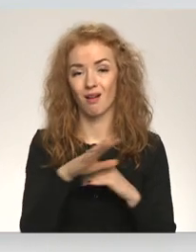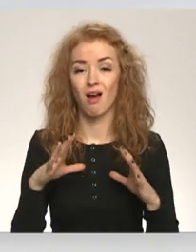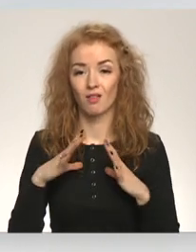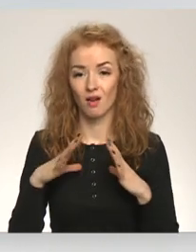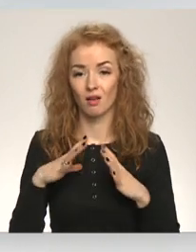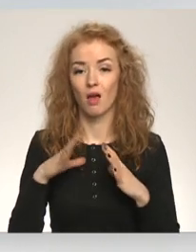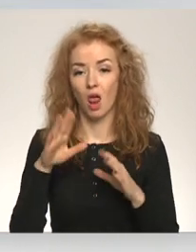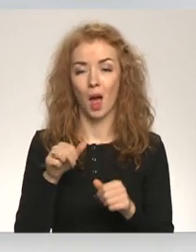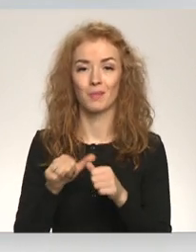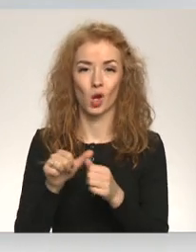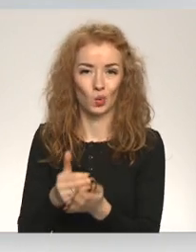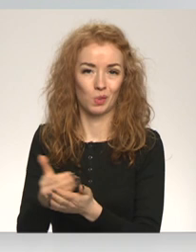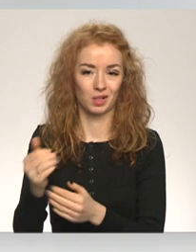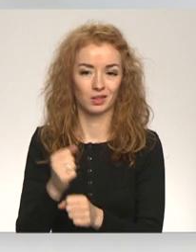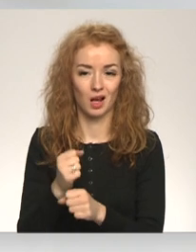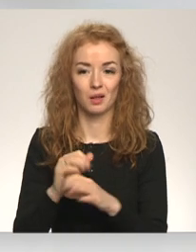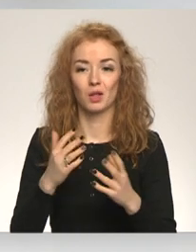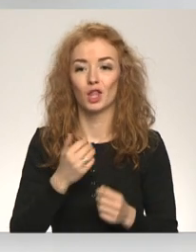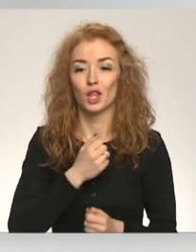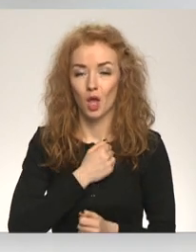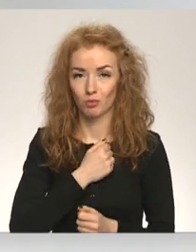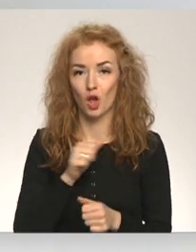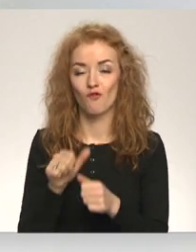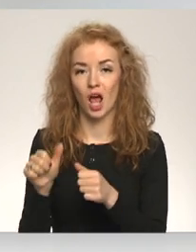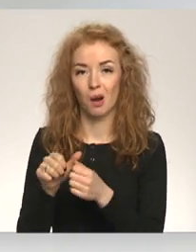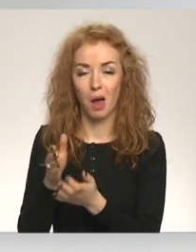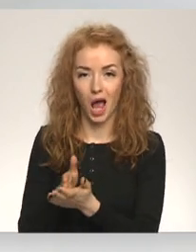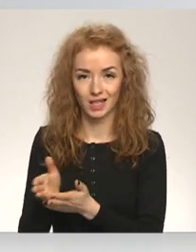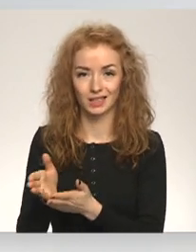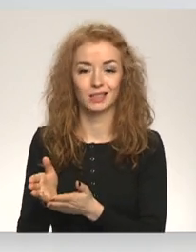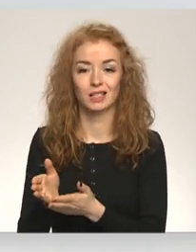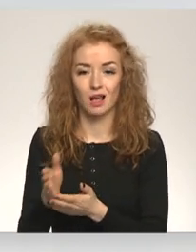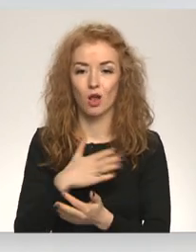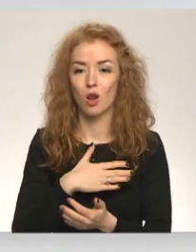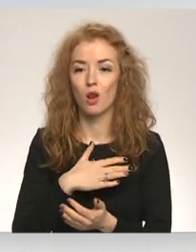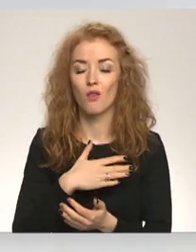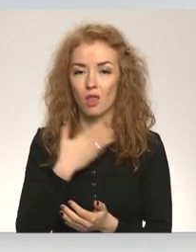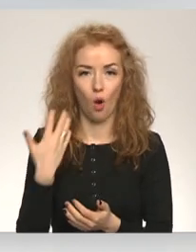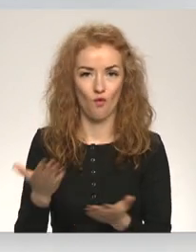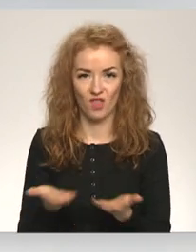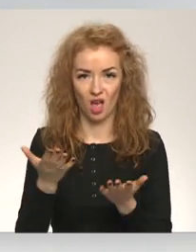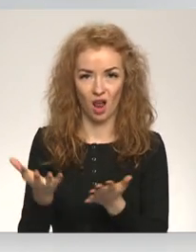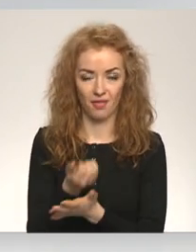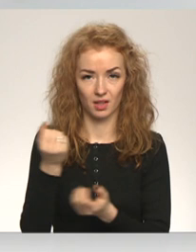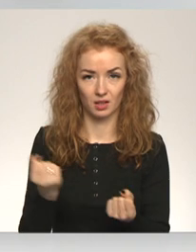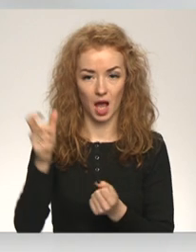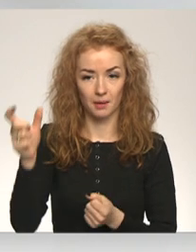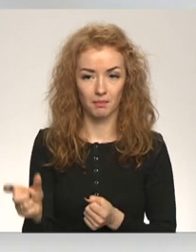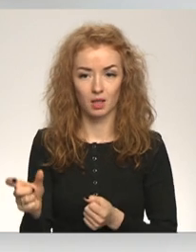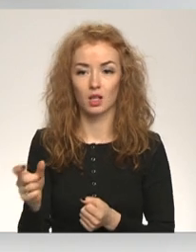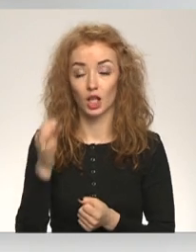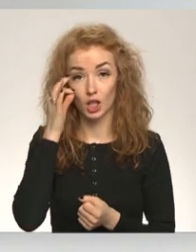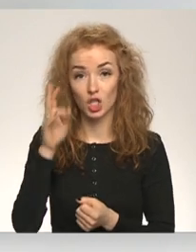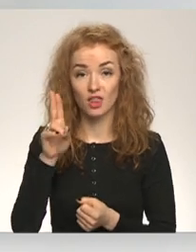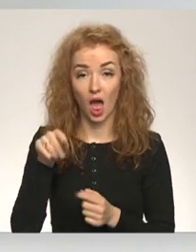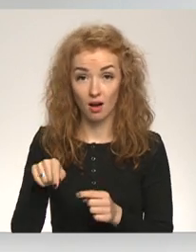aptiekas strādātu, bet jāsaka tā, ka diemžēl farmācijas nozarē nav tik viegli ar darbinieku atrašanu. Tieši neretā